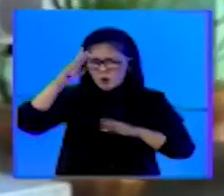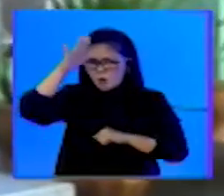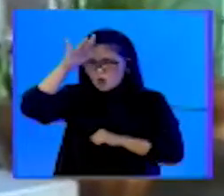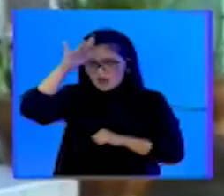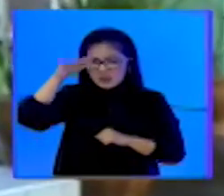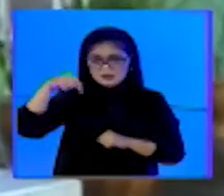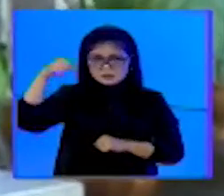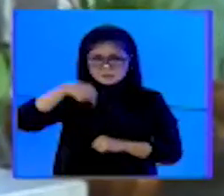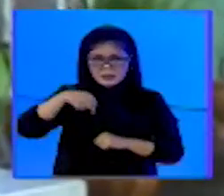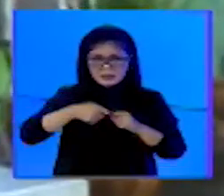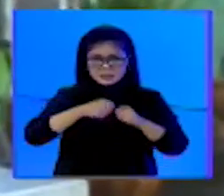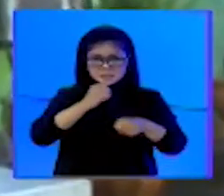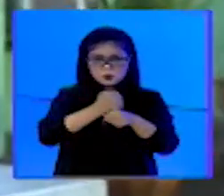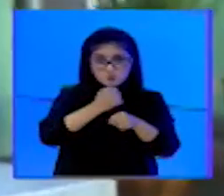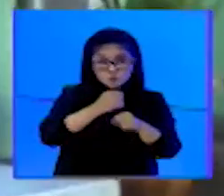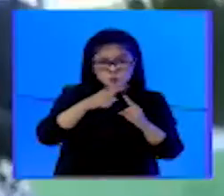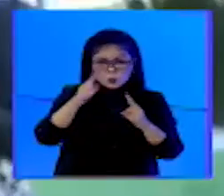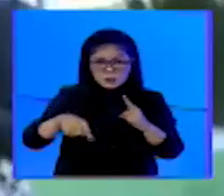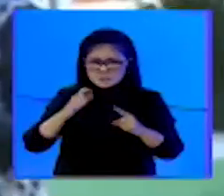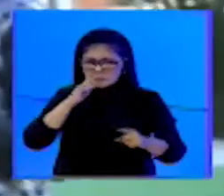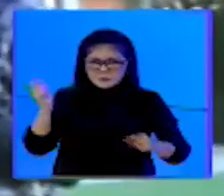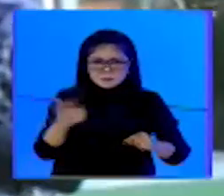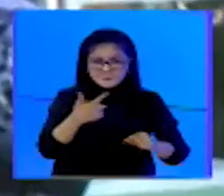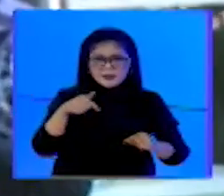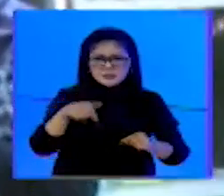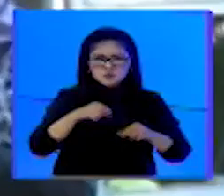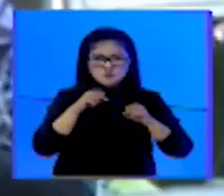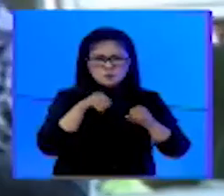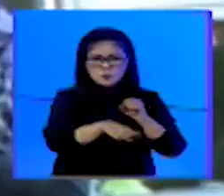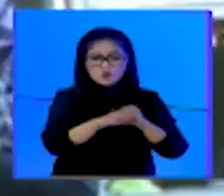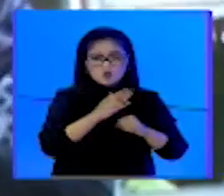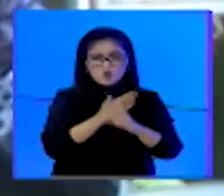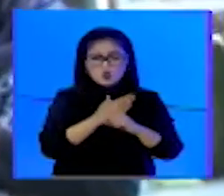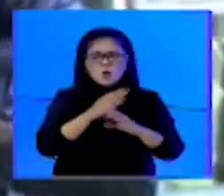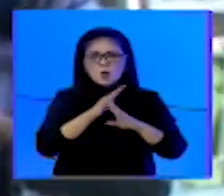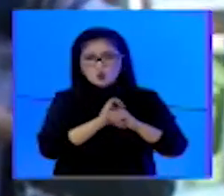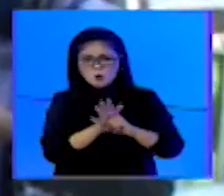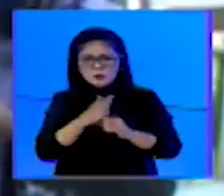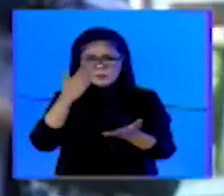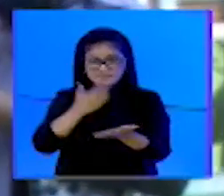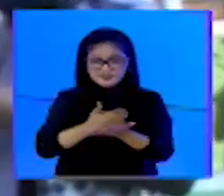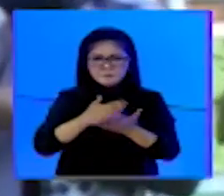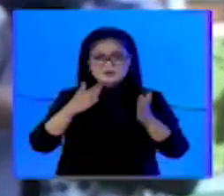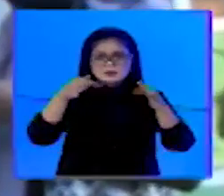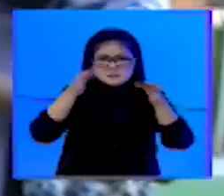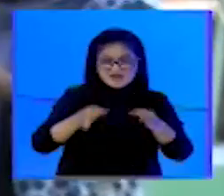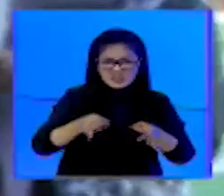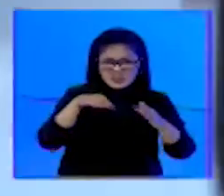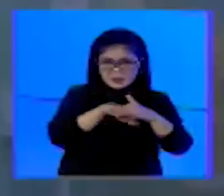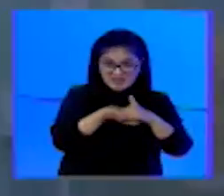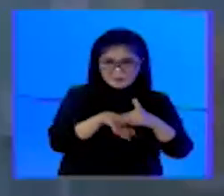Hingga kini tim gugus tugas telah mengambil langkah cepat untuk memutus rantai penyebaran COVID-19 di dalam Lapas Wanita Kelas 2A Kabupaten